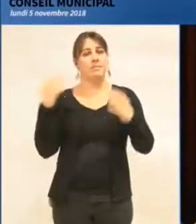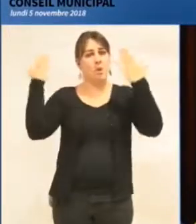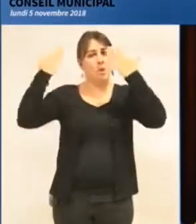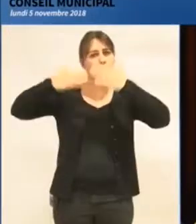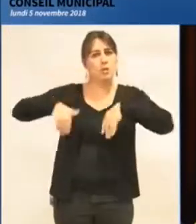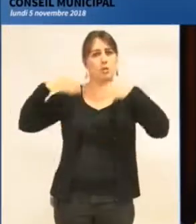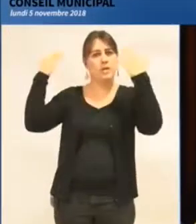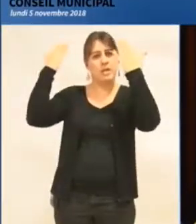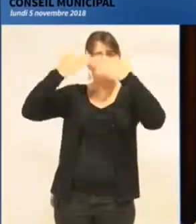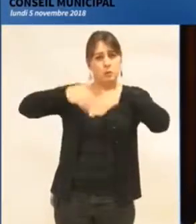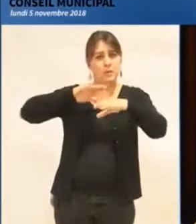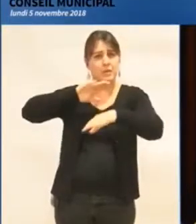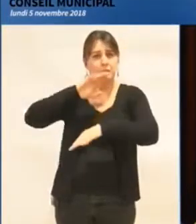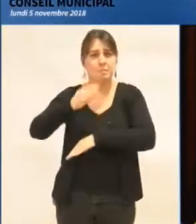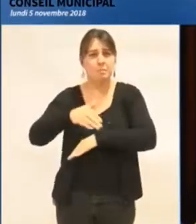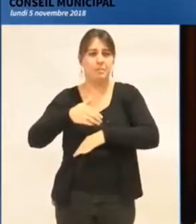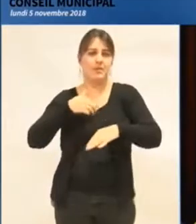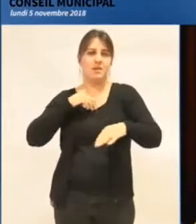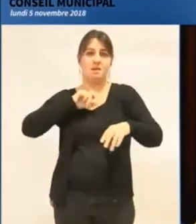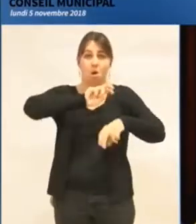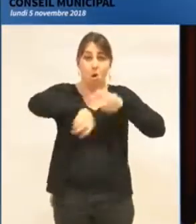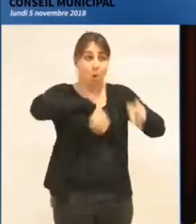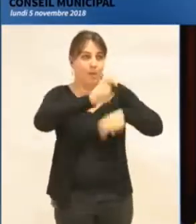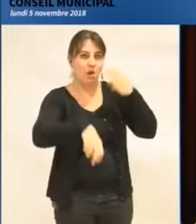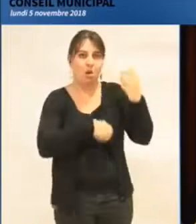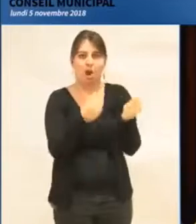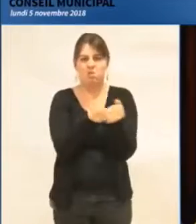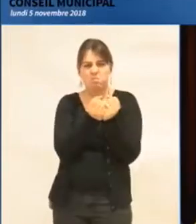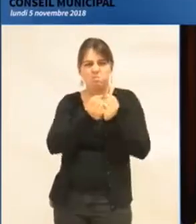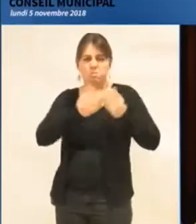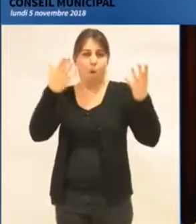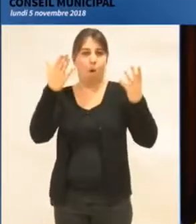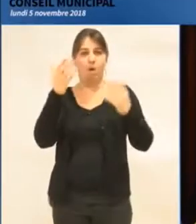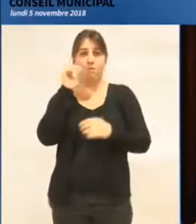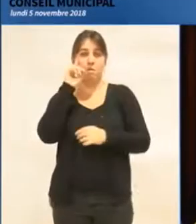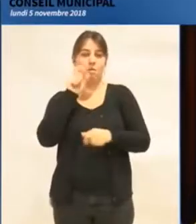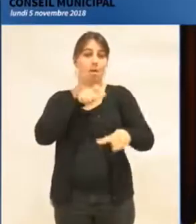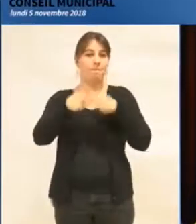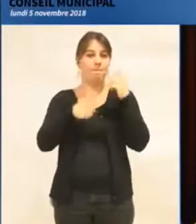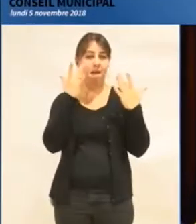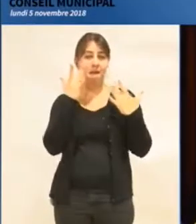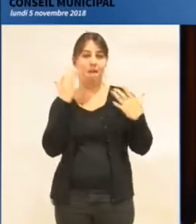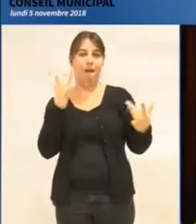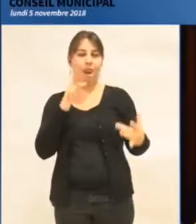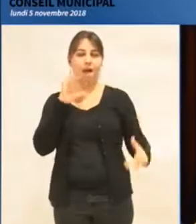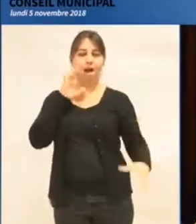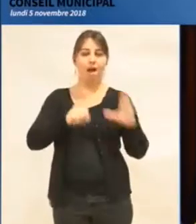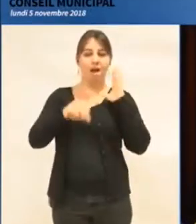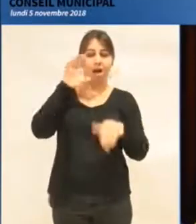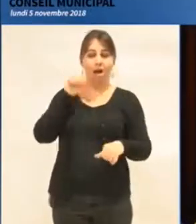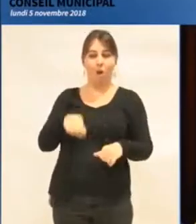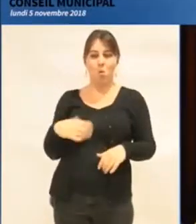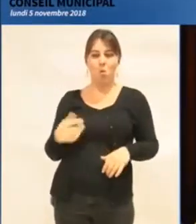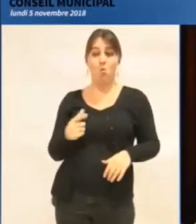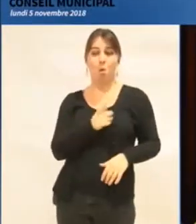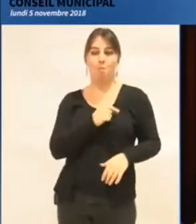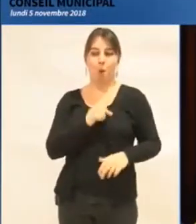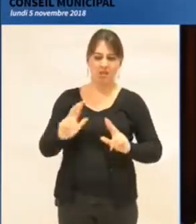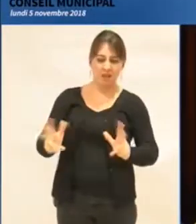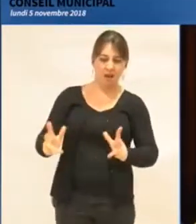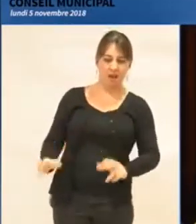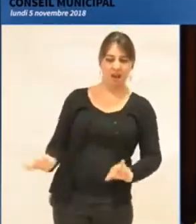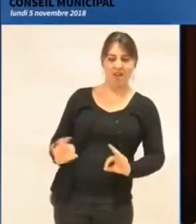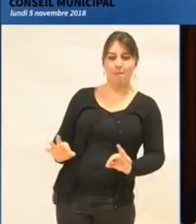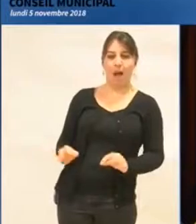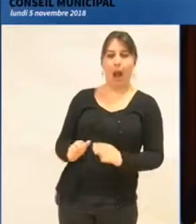les cambriolages explosaient, tout simplement parce que ces gens-là sont malins, ils savent et ils voient très vite quand il n'y a pas de présence policière, et